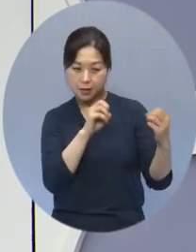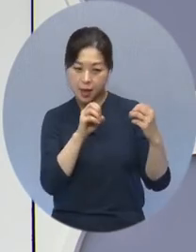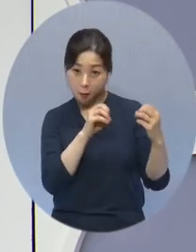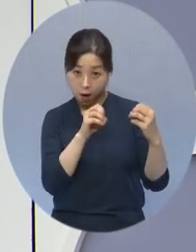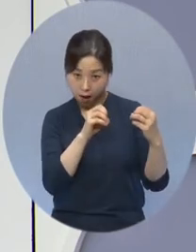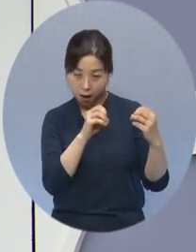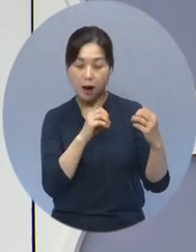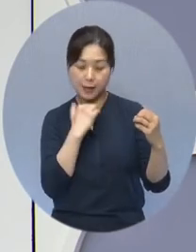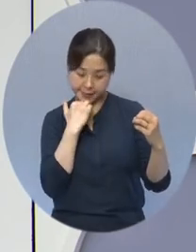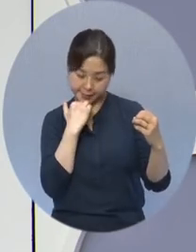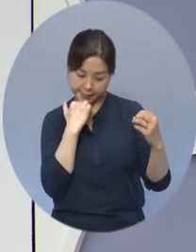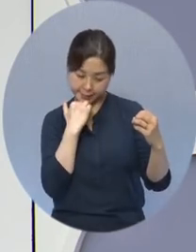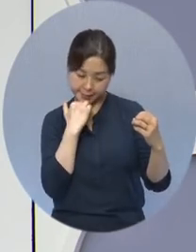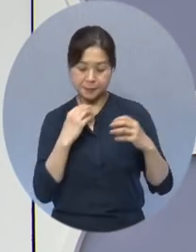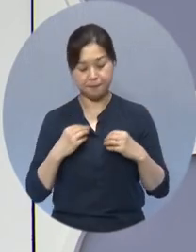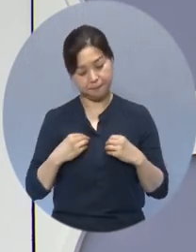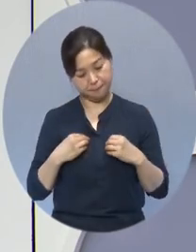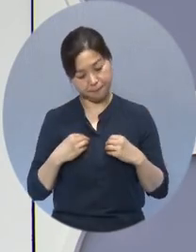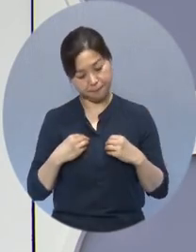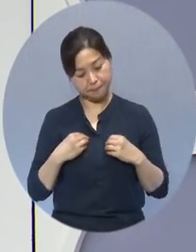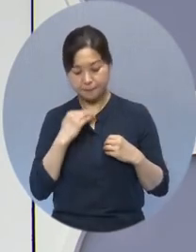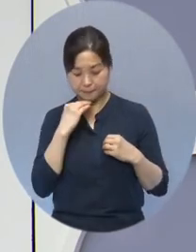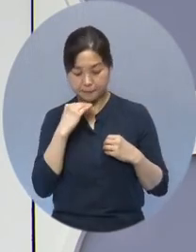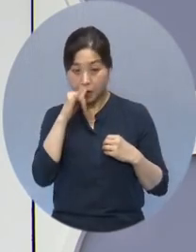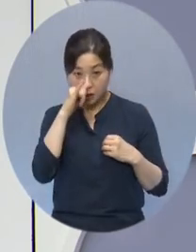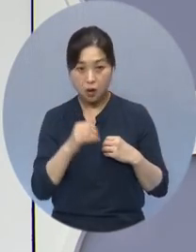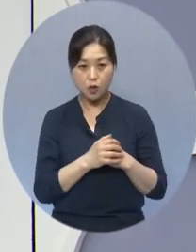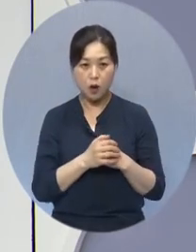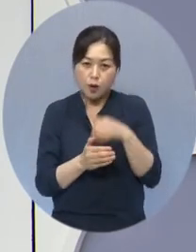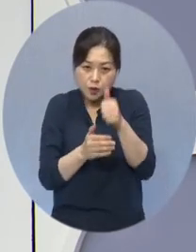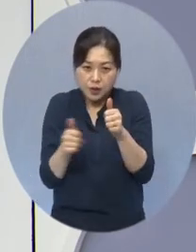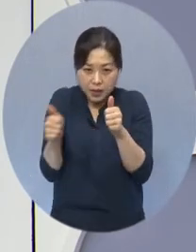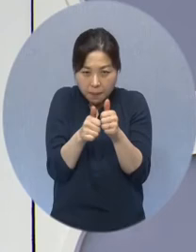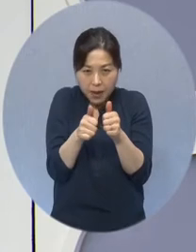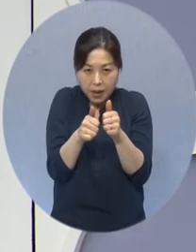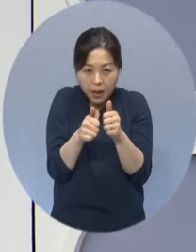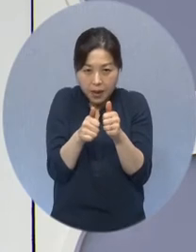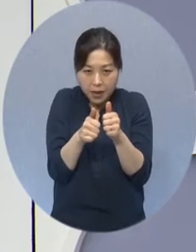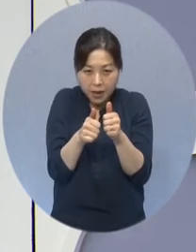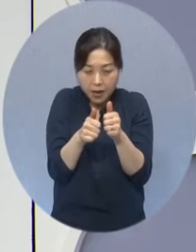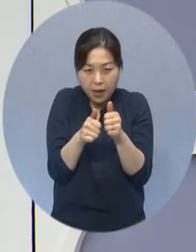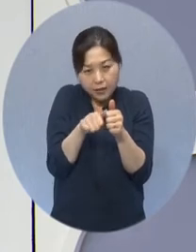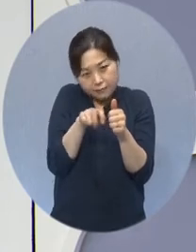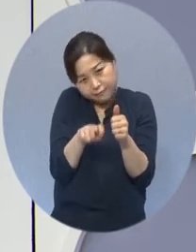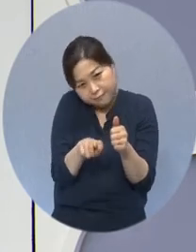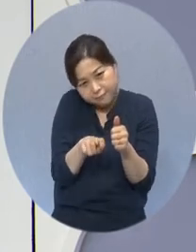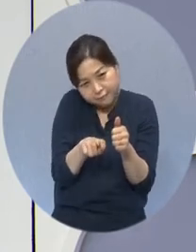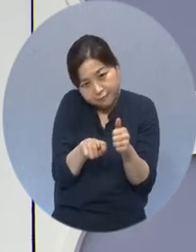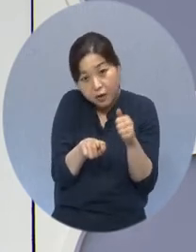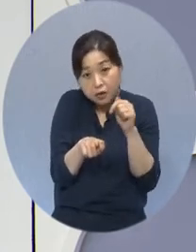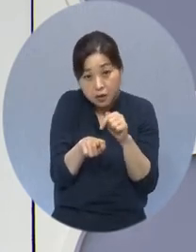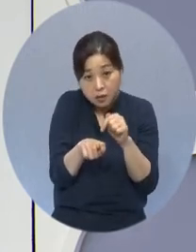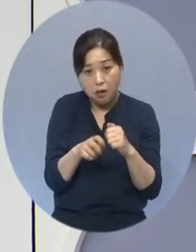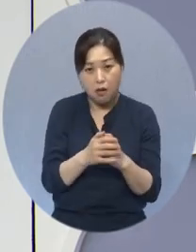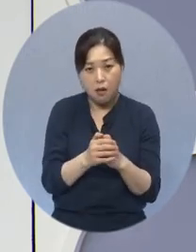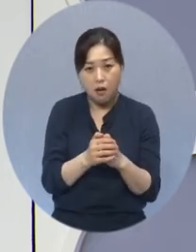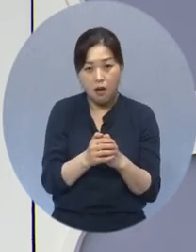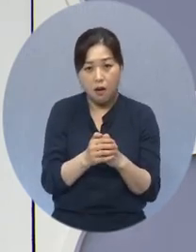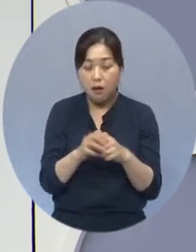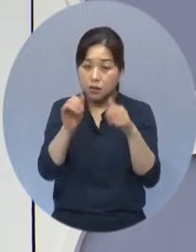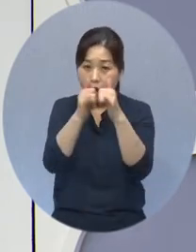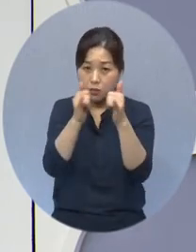딱 기다려주고 그 주인 옆에서 아주 뭐 어떤 그 어떻게 하면 사람들도 이렇게